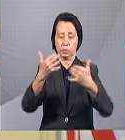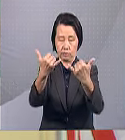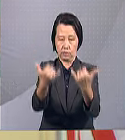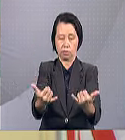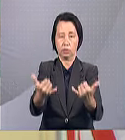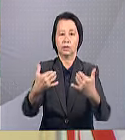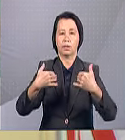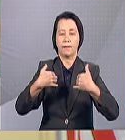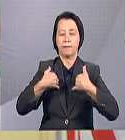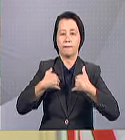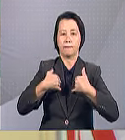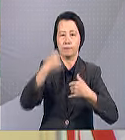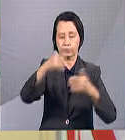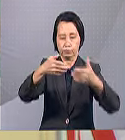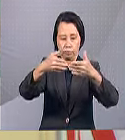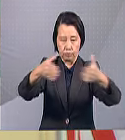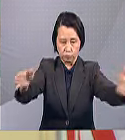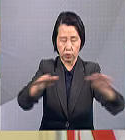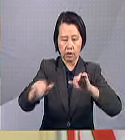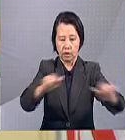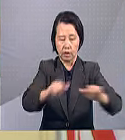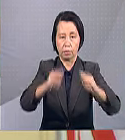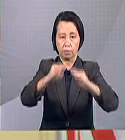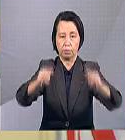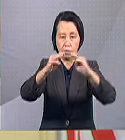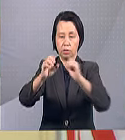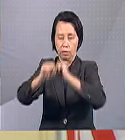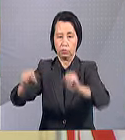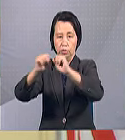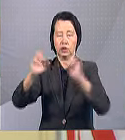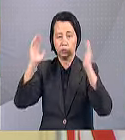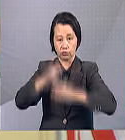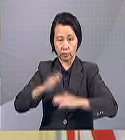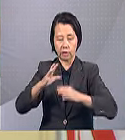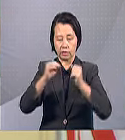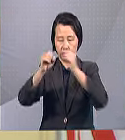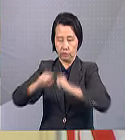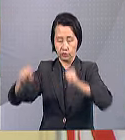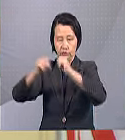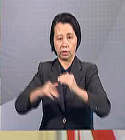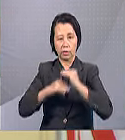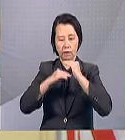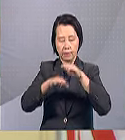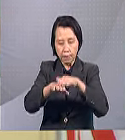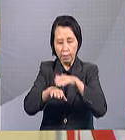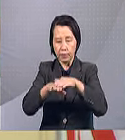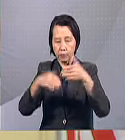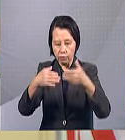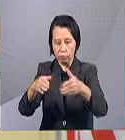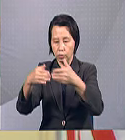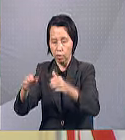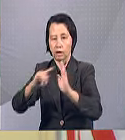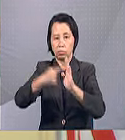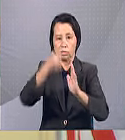ini adalah pembukaan aktiviti masjid, surau Jumaat dan surau secara berperingkap dan dimulakan